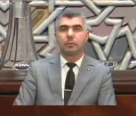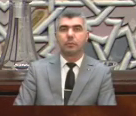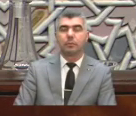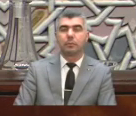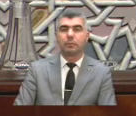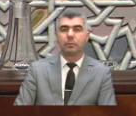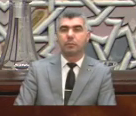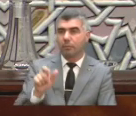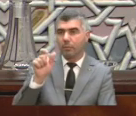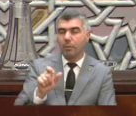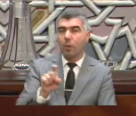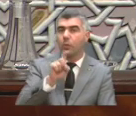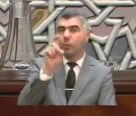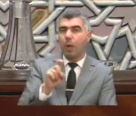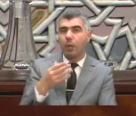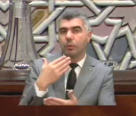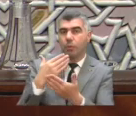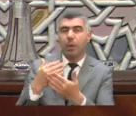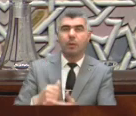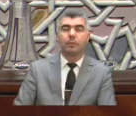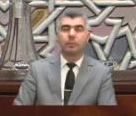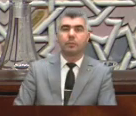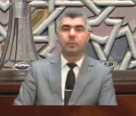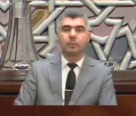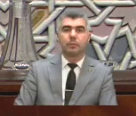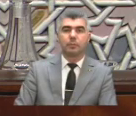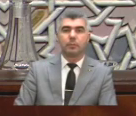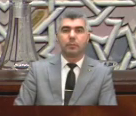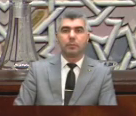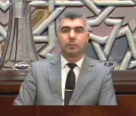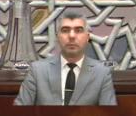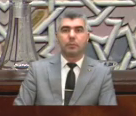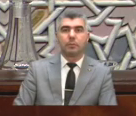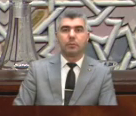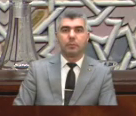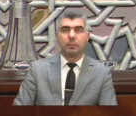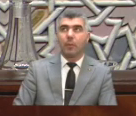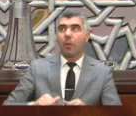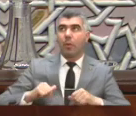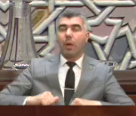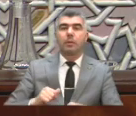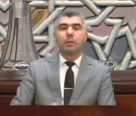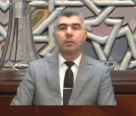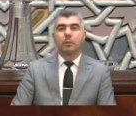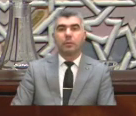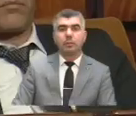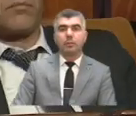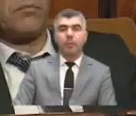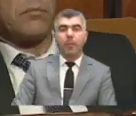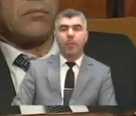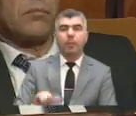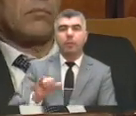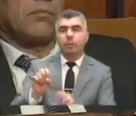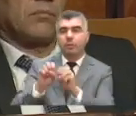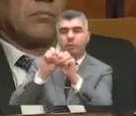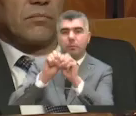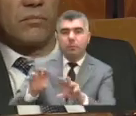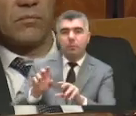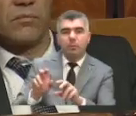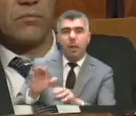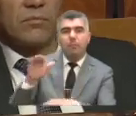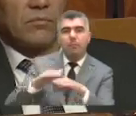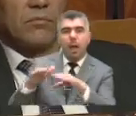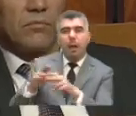فليتفضل حد واضع السؤال مشكورات. تفضل سيدنا ابن المحترم. سيد وزير، عن تعميم محطات تحلية مياه